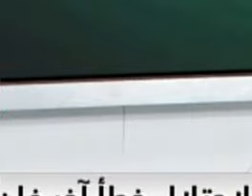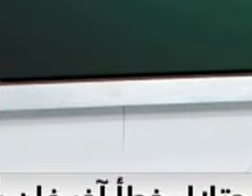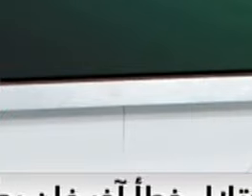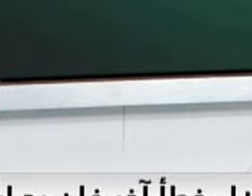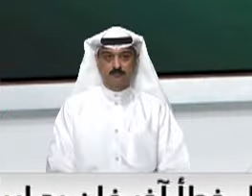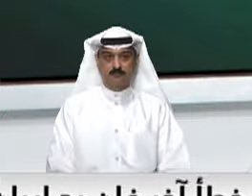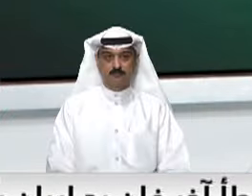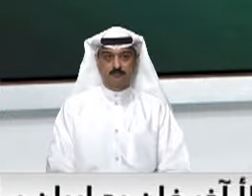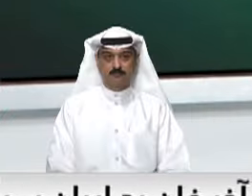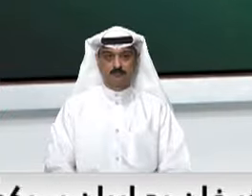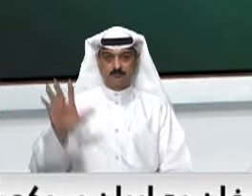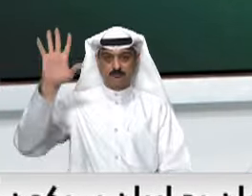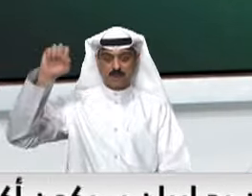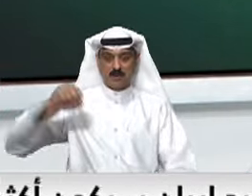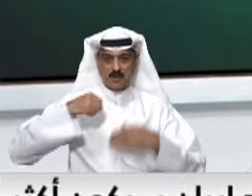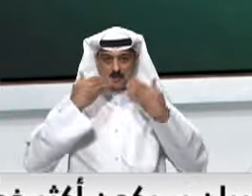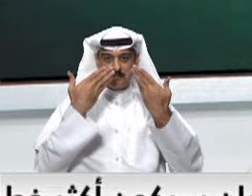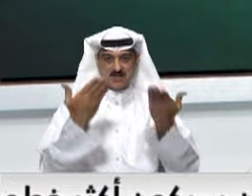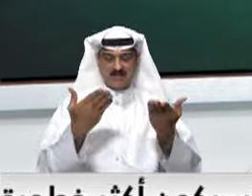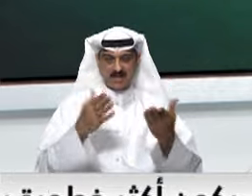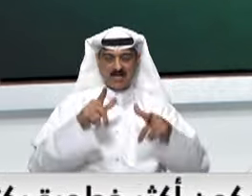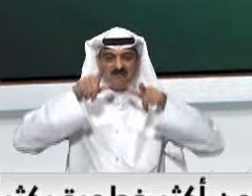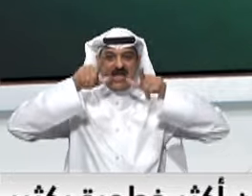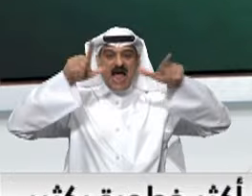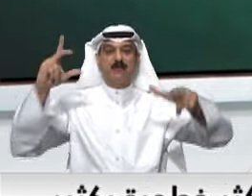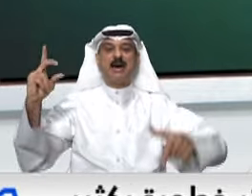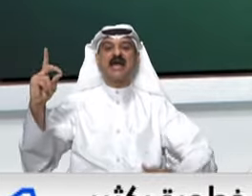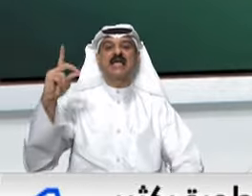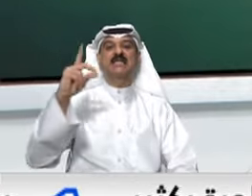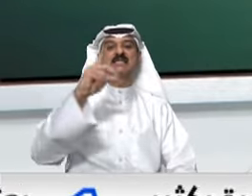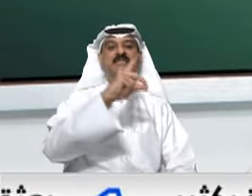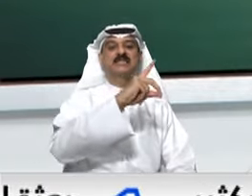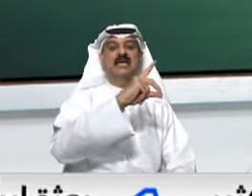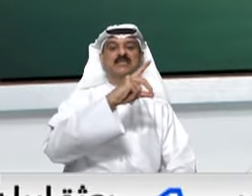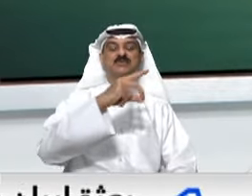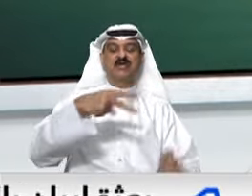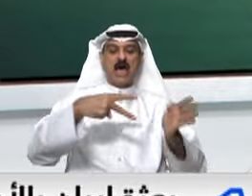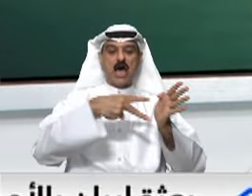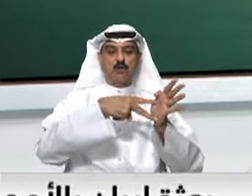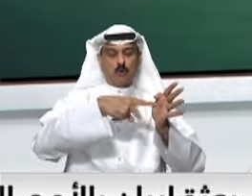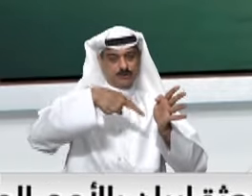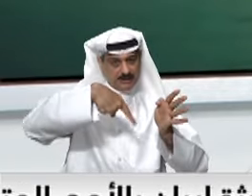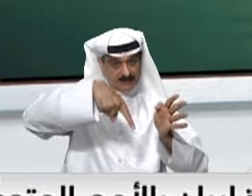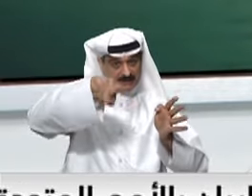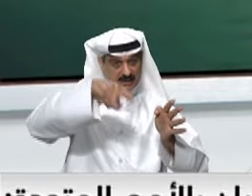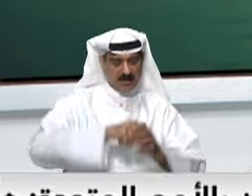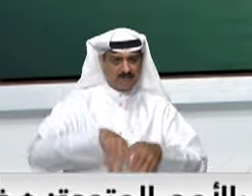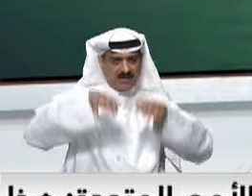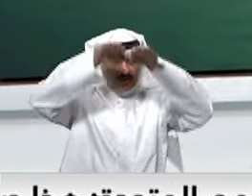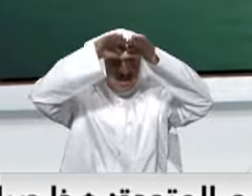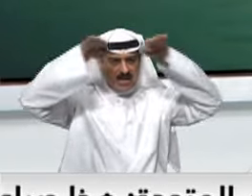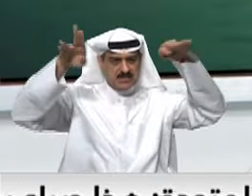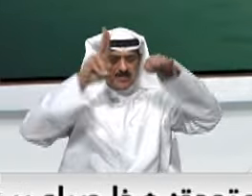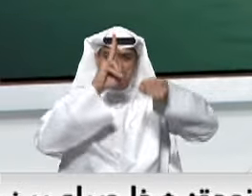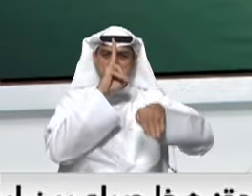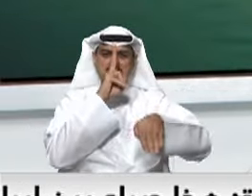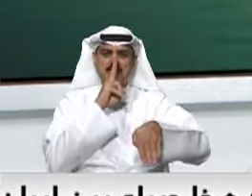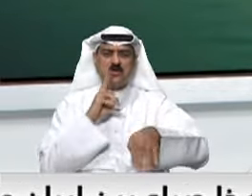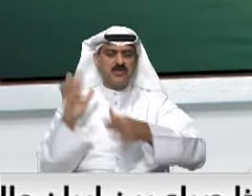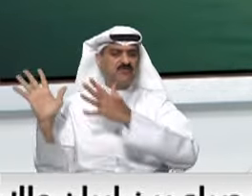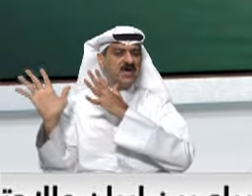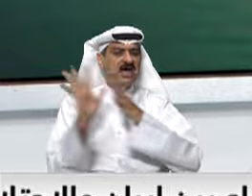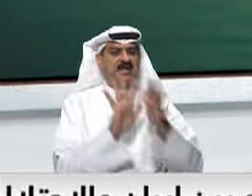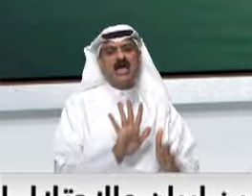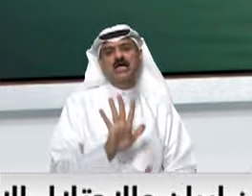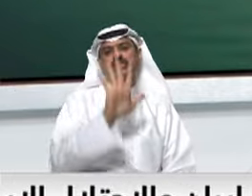مساء الخير مشاهدينا، وحياكم الله بالنشرة الجوية وحالة الطقس. خلال 24 ساعة القادمة سماء صافية ورياح شمالية غربية خفيفة